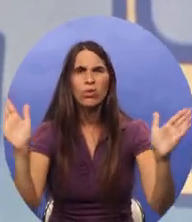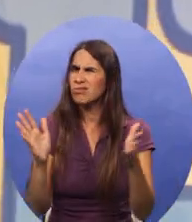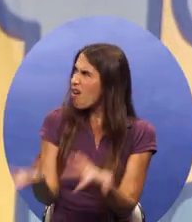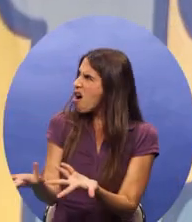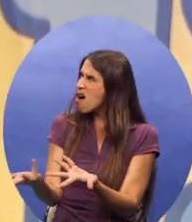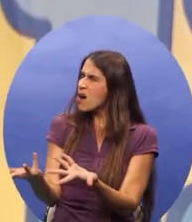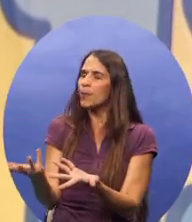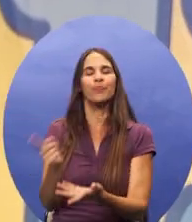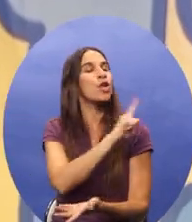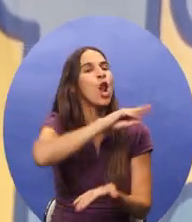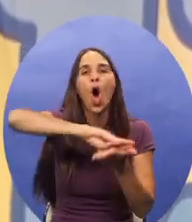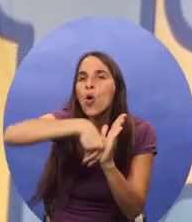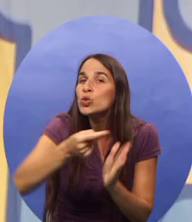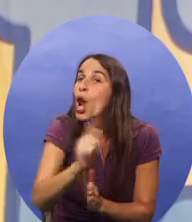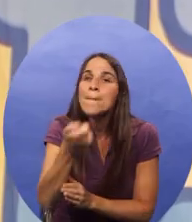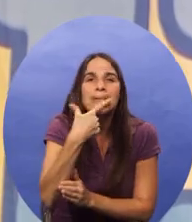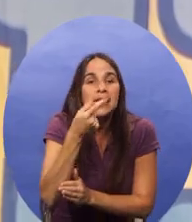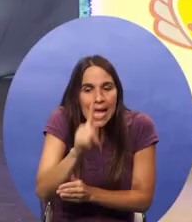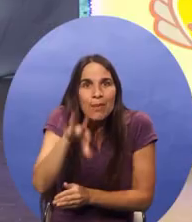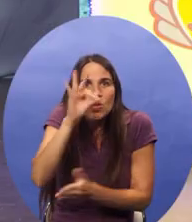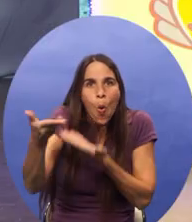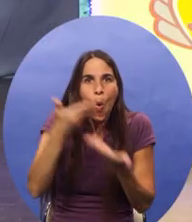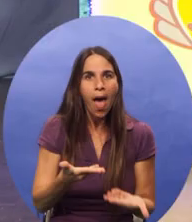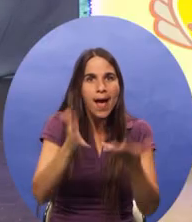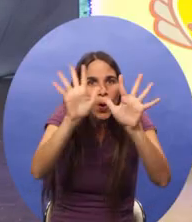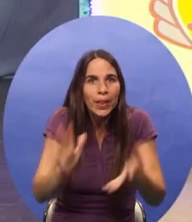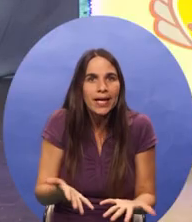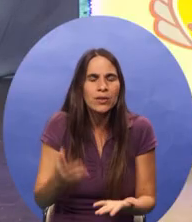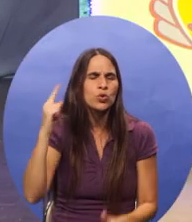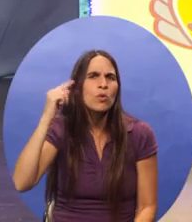לא חומוס ולא פיצה, חייבים למצוא אורח לתוכנית.